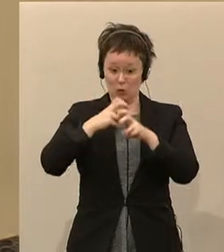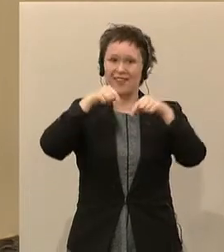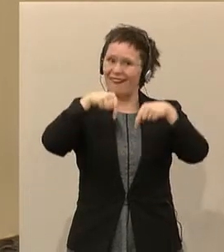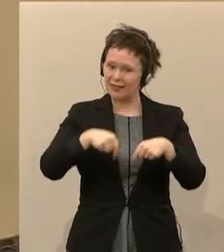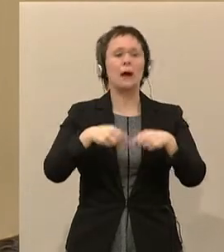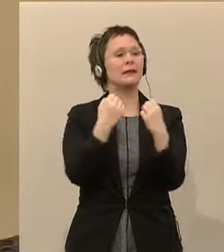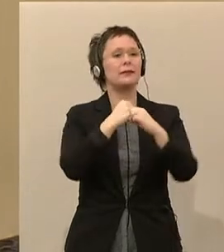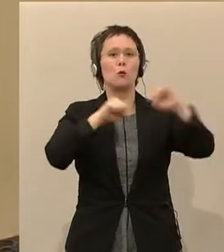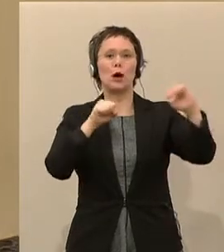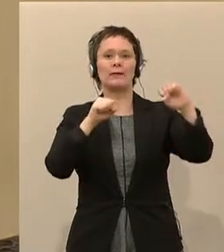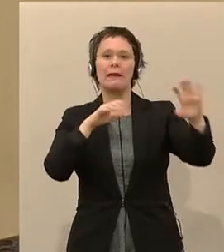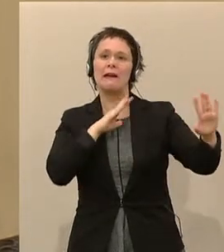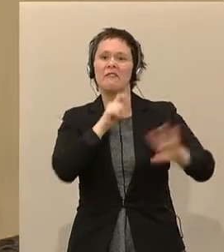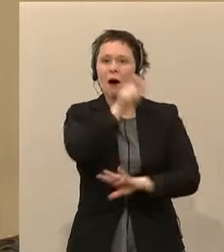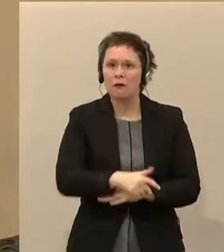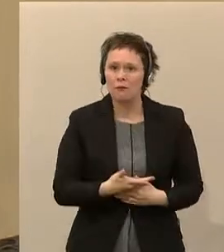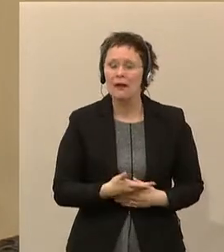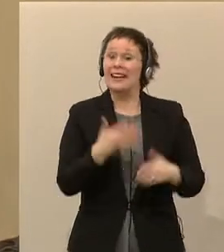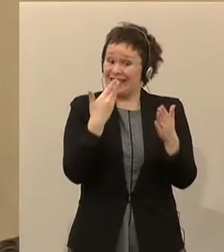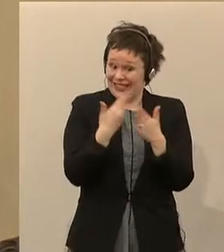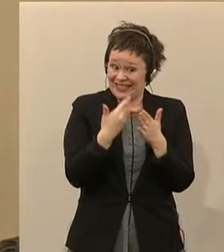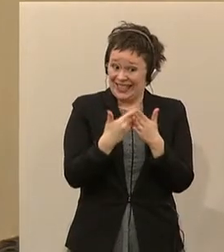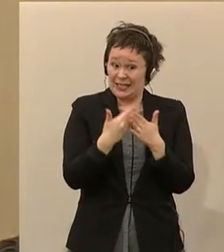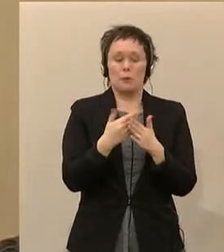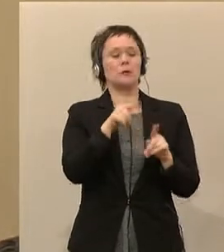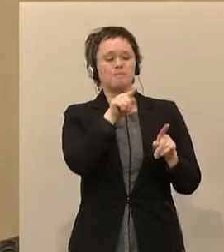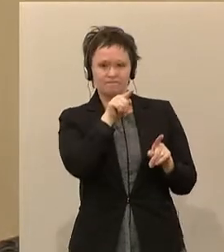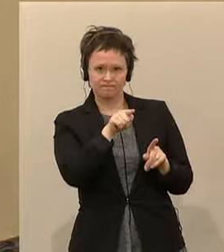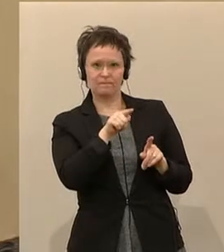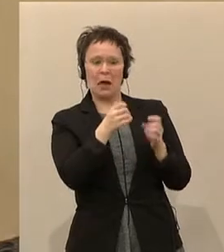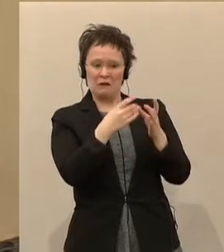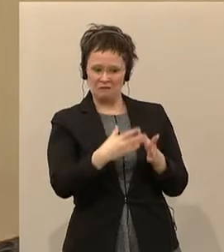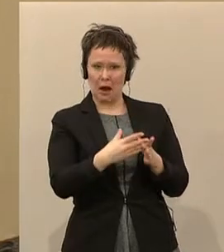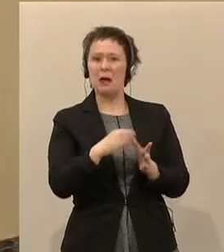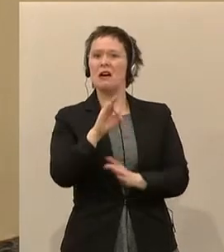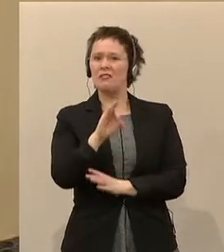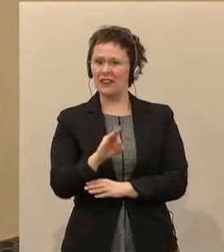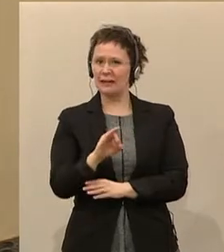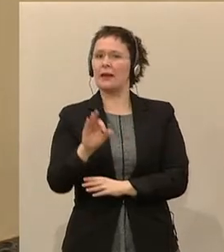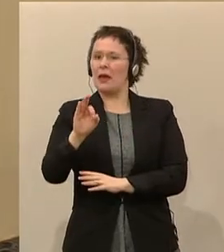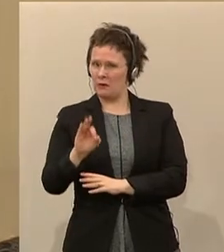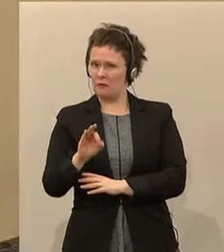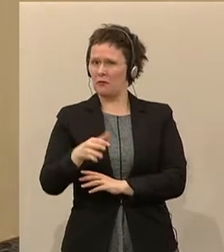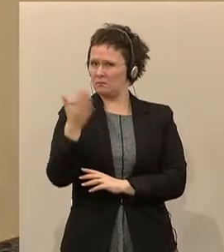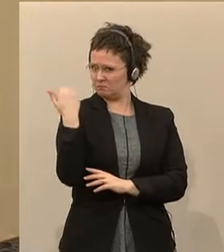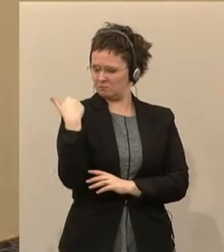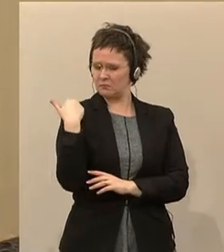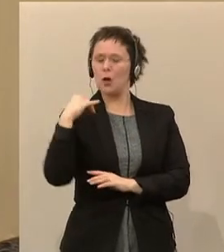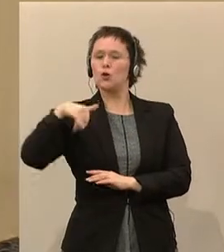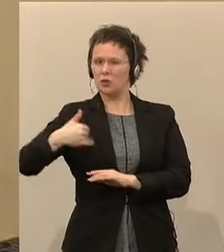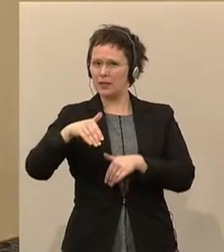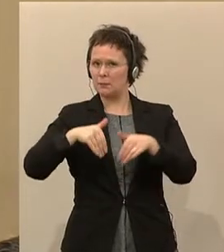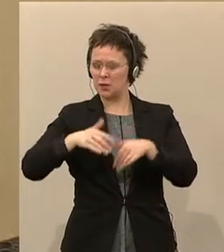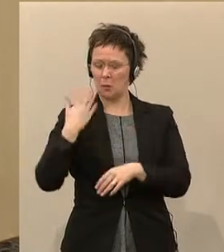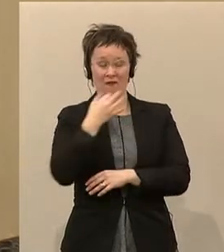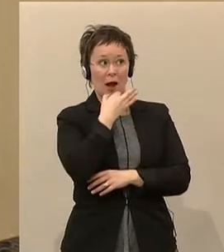darstellen. In einer Anfragebeantwortung zum Fall Friedrich F. an das Justizministerium habe ich erfahren, dass